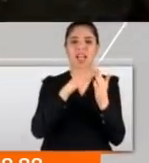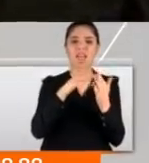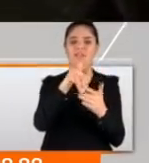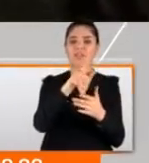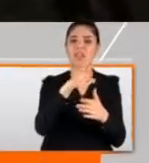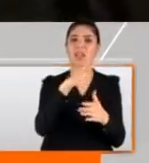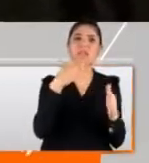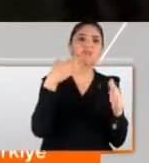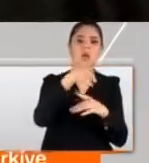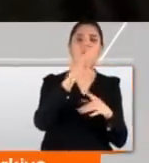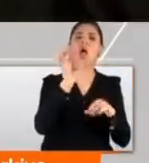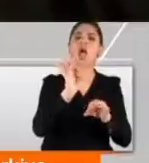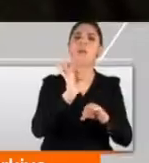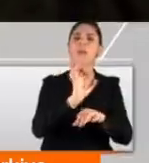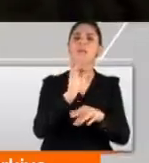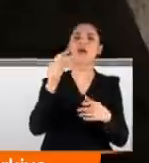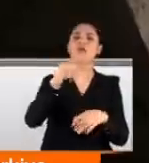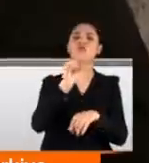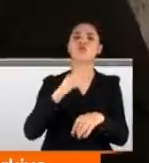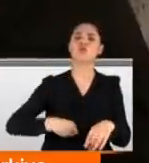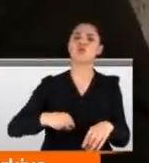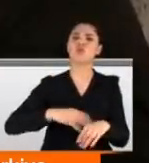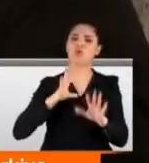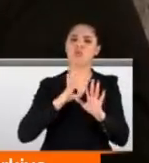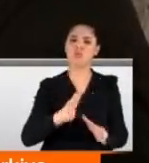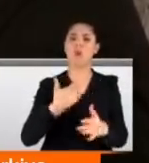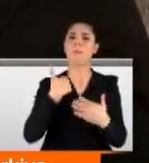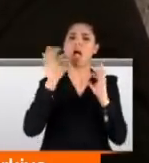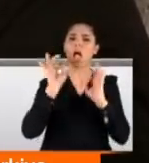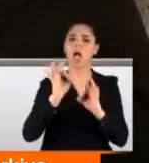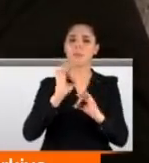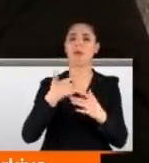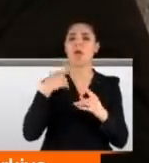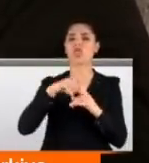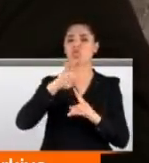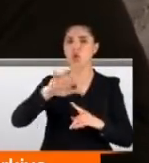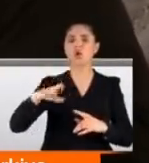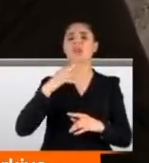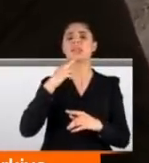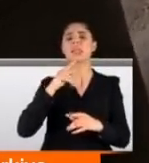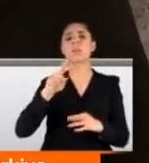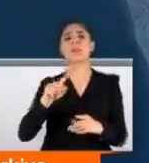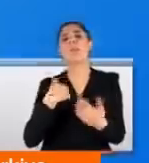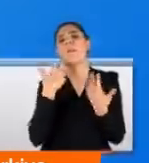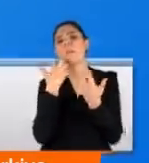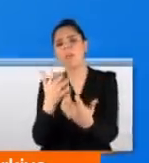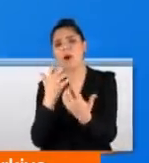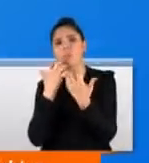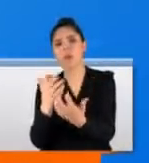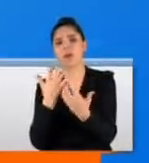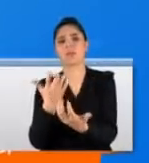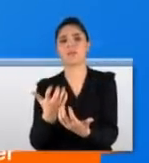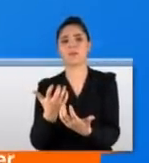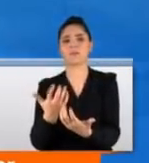baksınlar. Cezaevine girip çıkıyordu, faydası yoktu ki zaten bana. Siz elinizde büyüttünüz aslında kızınız gibi torunlarınızı da. Evet tabii, torunlarım elime doğdu